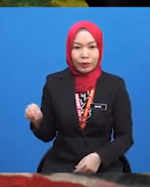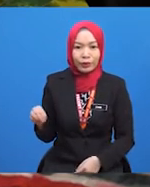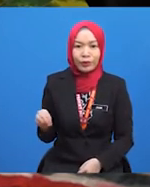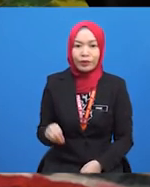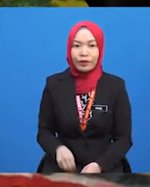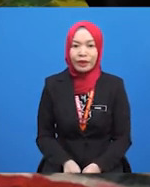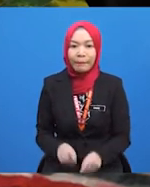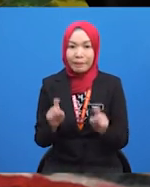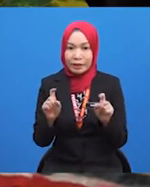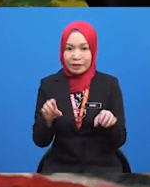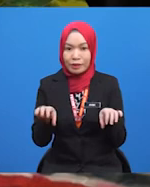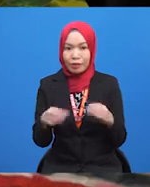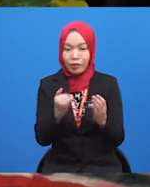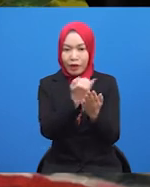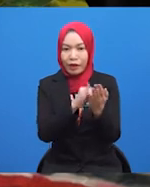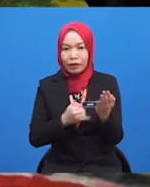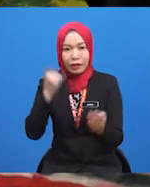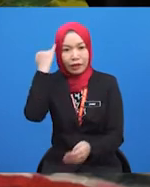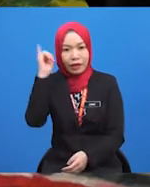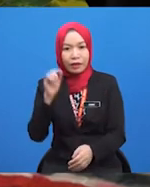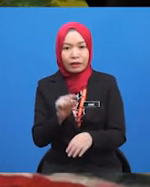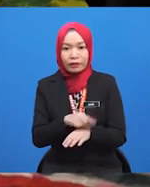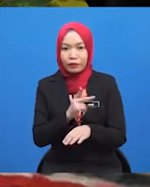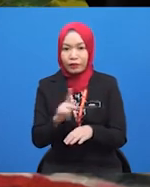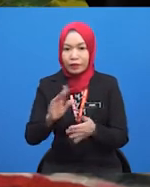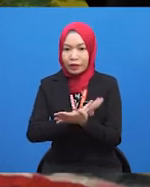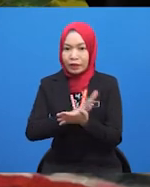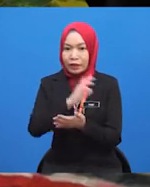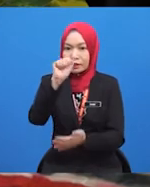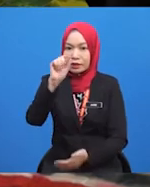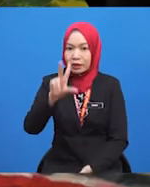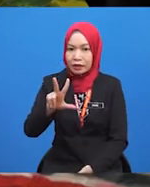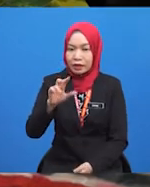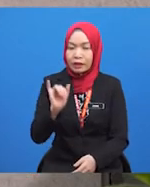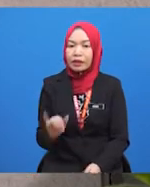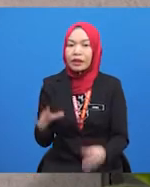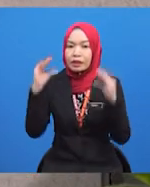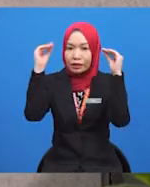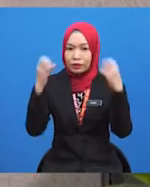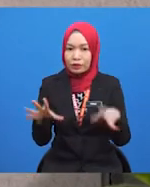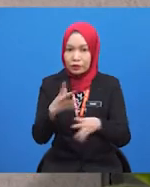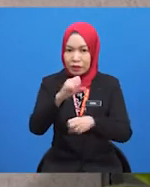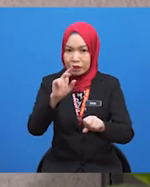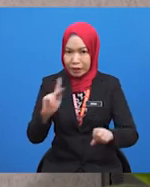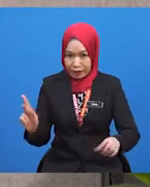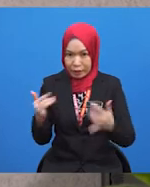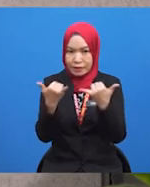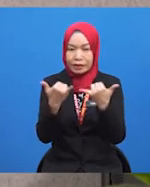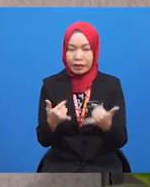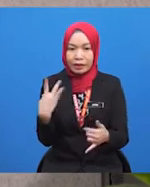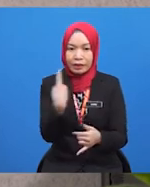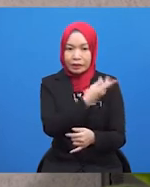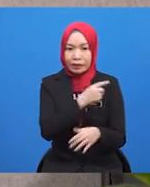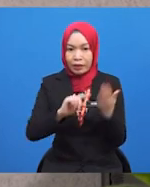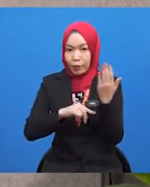dikehendaki membuat lakaran idea menggunakan kertas A3 yang cikgu sediakan. Sekarang kita